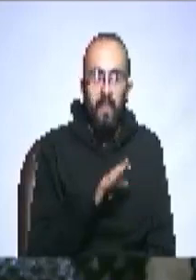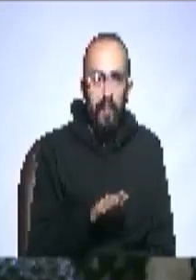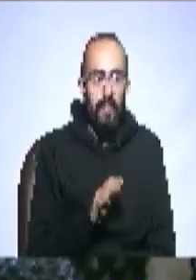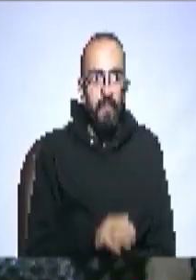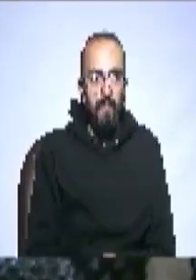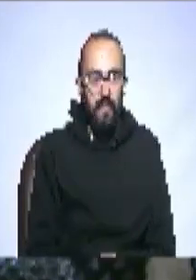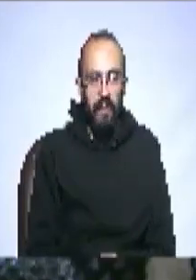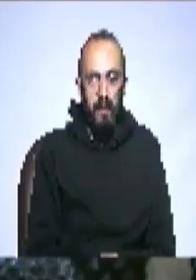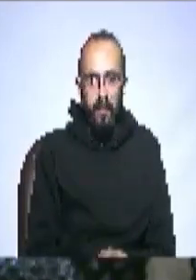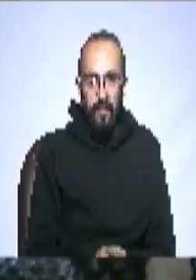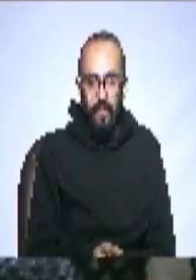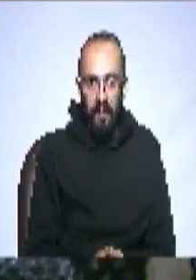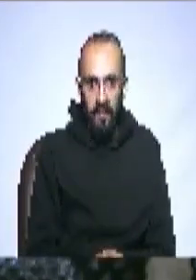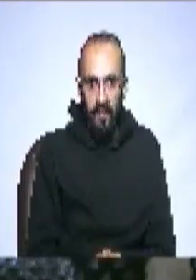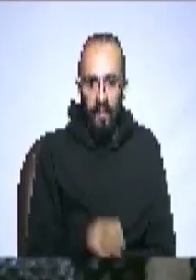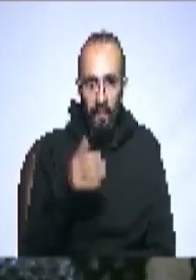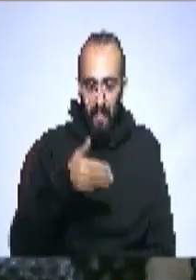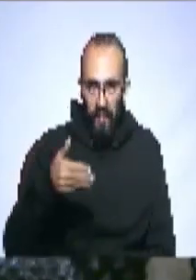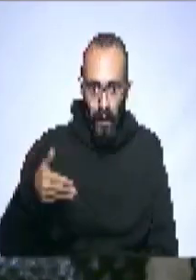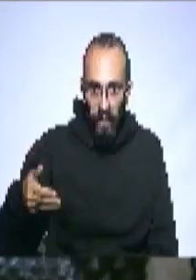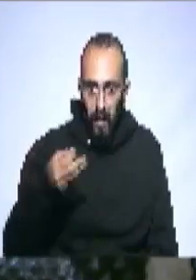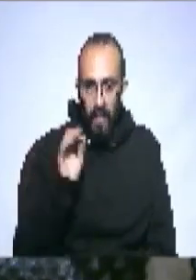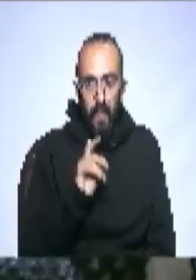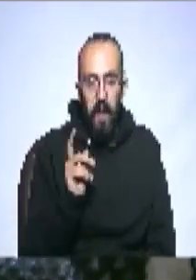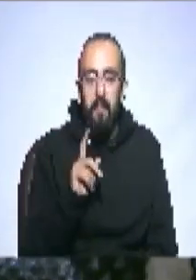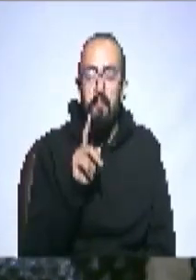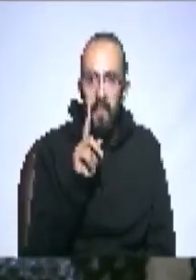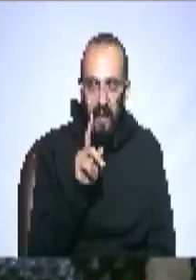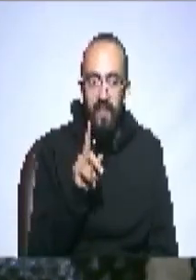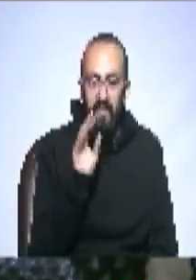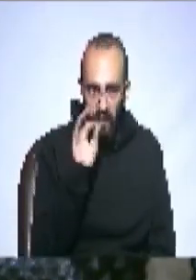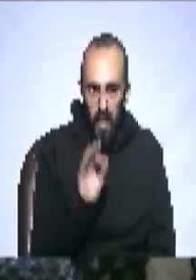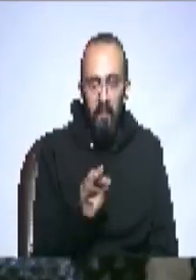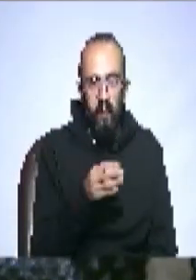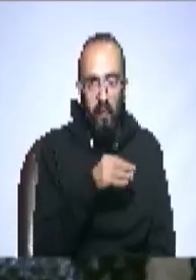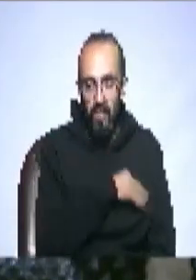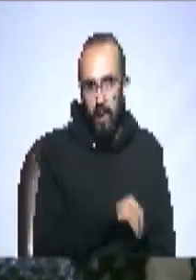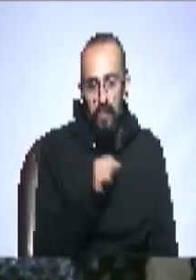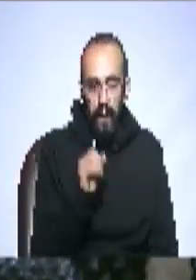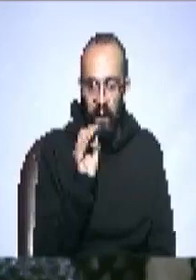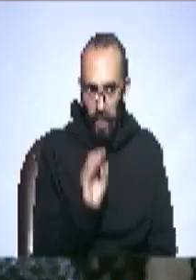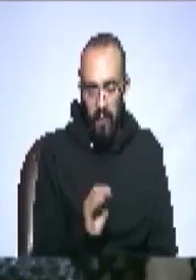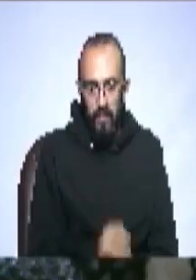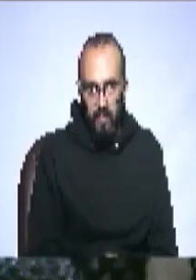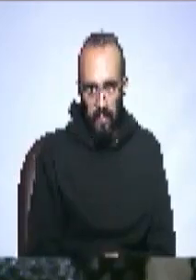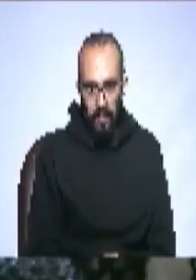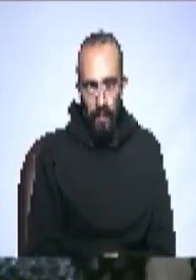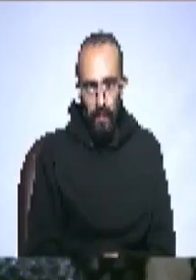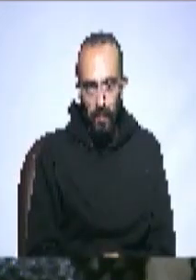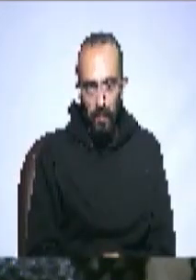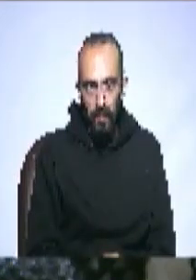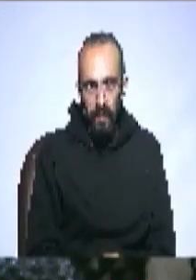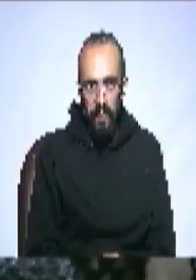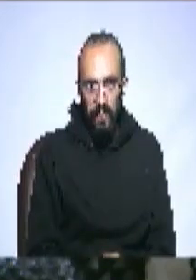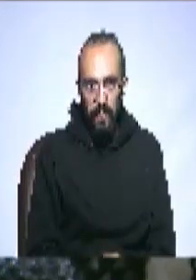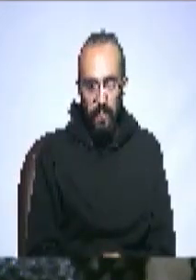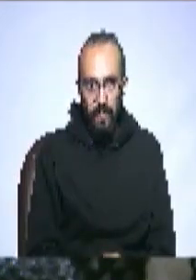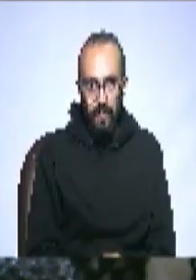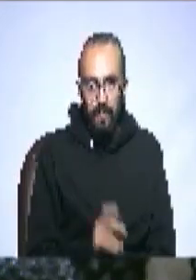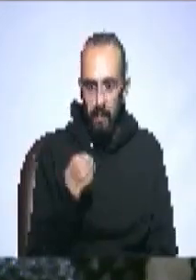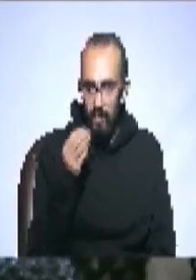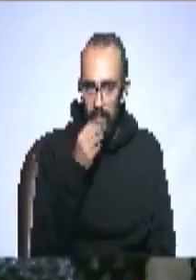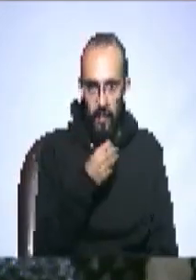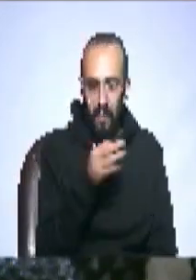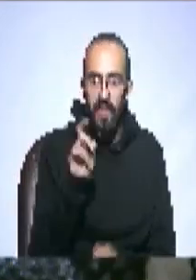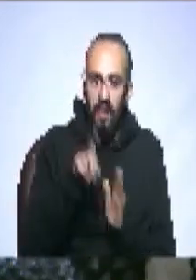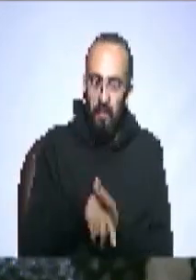عايزة أقول كل شوية فيها كل العناصر الغذائية، لكن هي فعلا مفيدة جدا. هي دي وجبة لوحدها، والشيف كمان ما حرمناش من حاجة